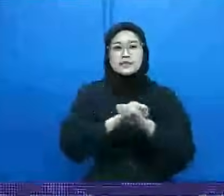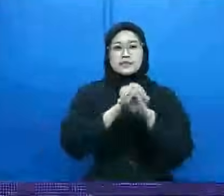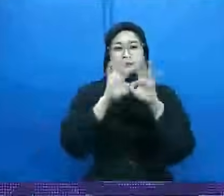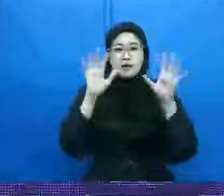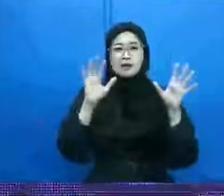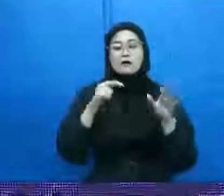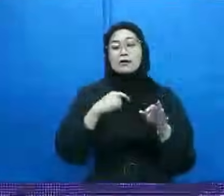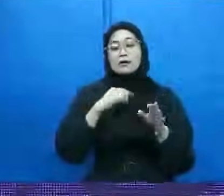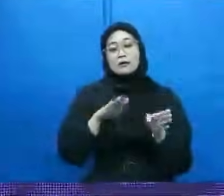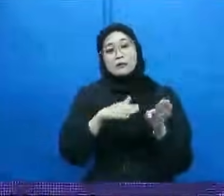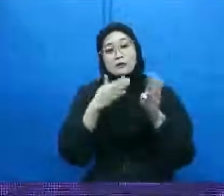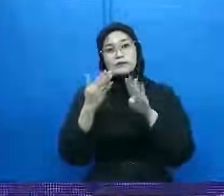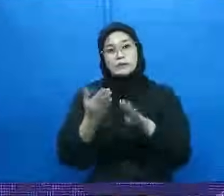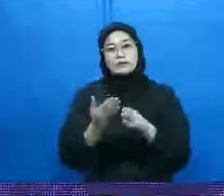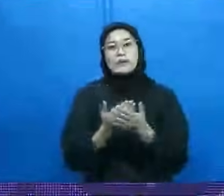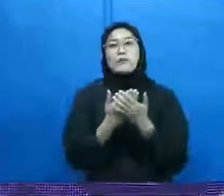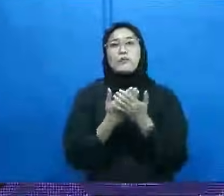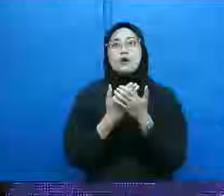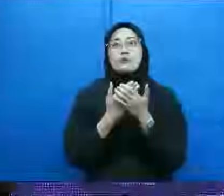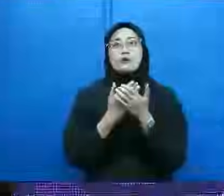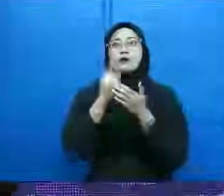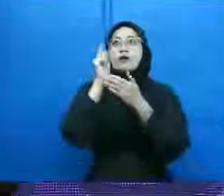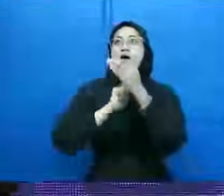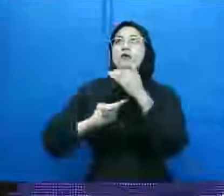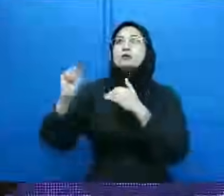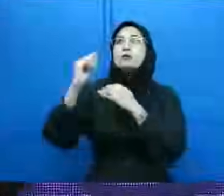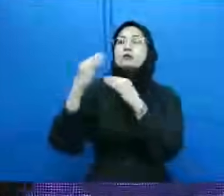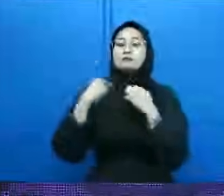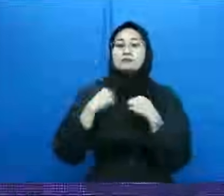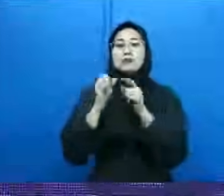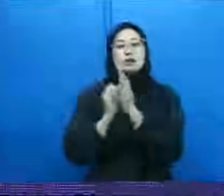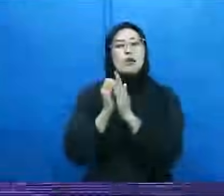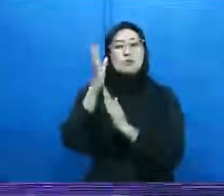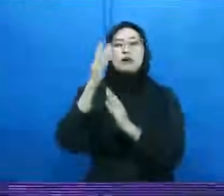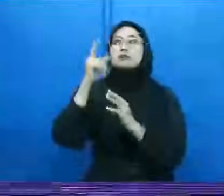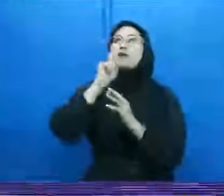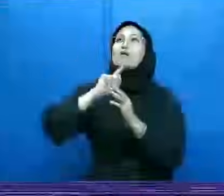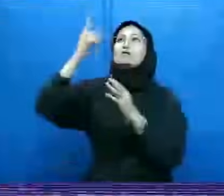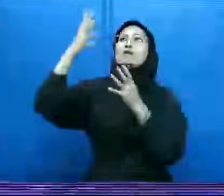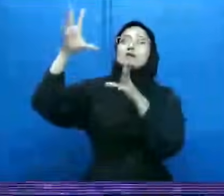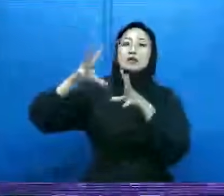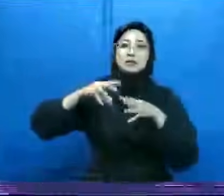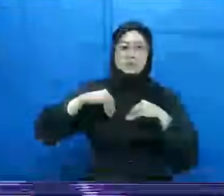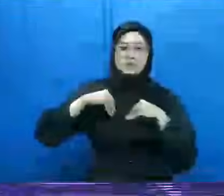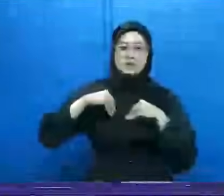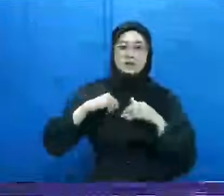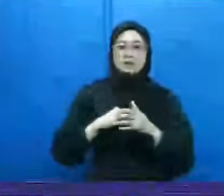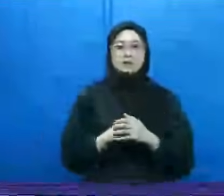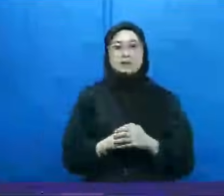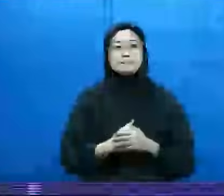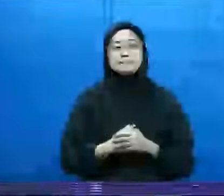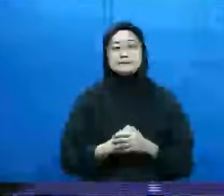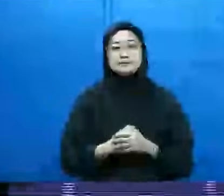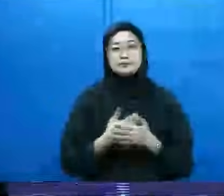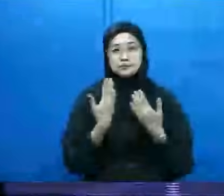Allah terima taubat kita, dan bisa mendapatkan janji Allah subhanahu wa ta'ala. Nah, kalau sudah seperti itu, maka disebutlah kemudian di